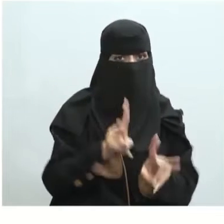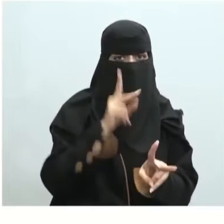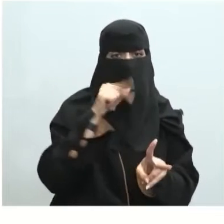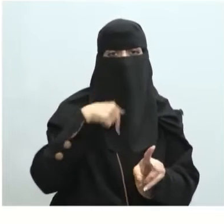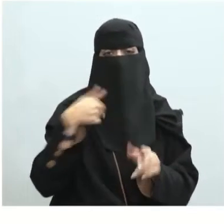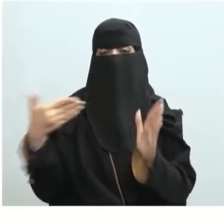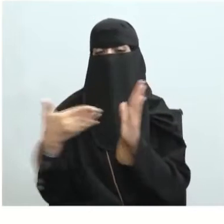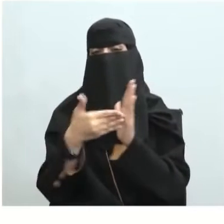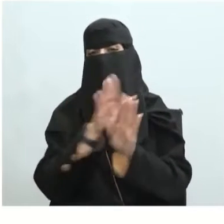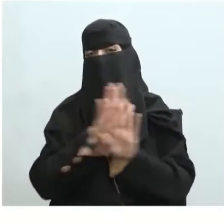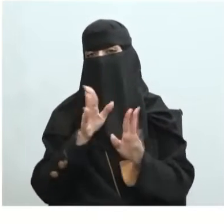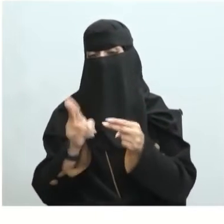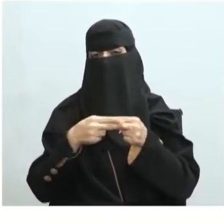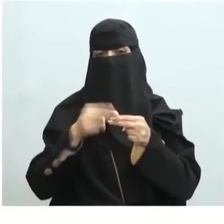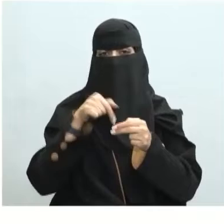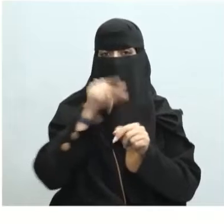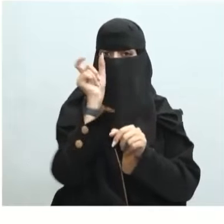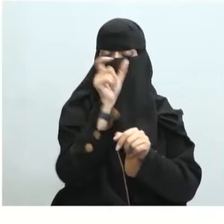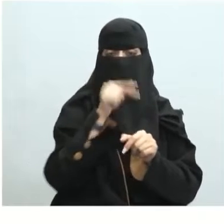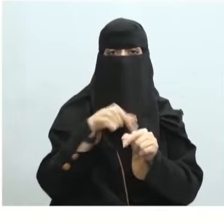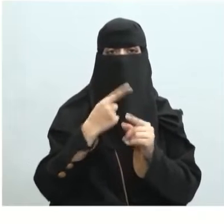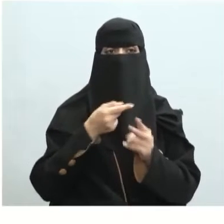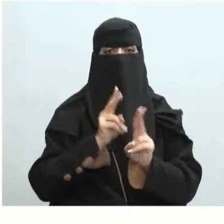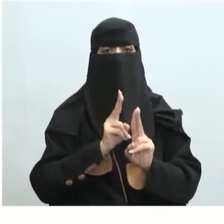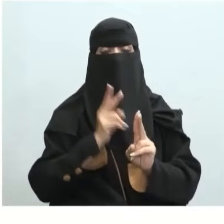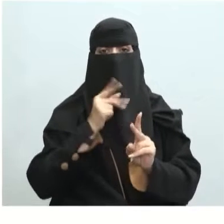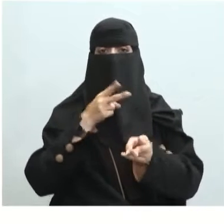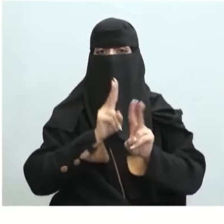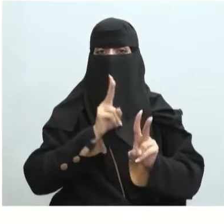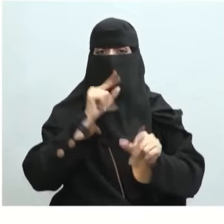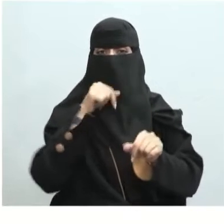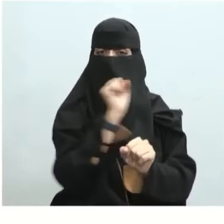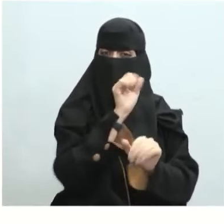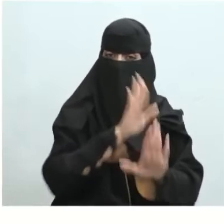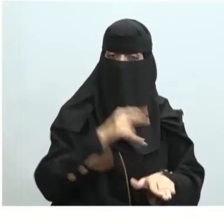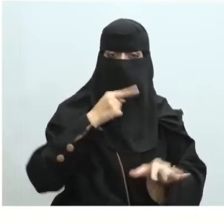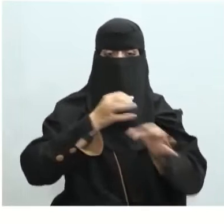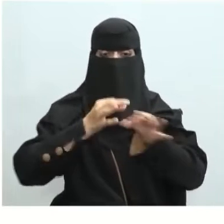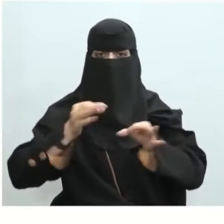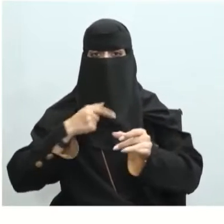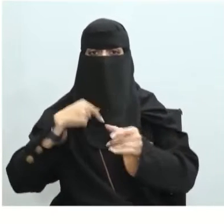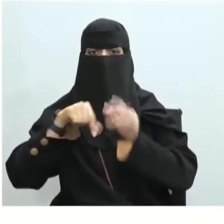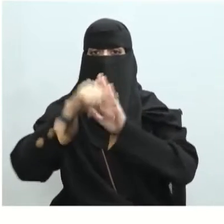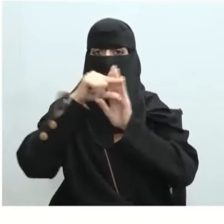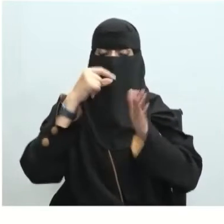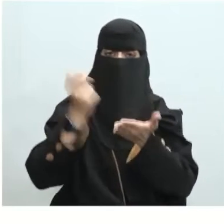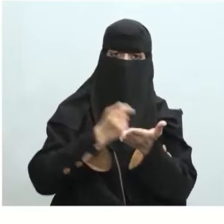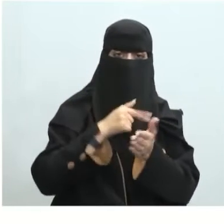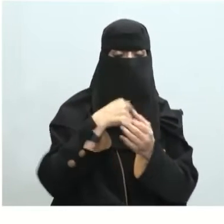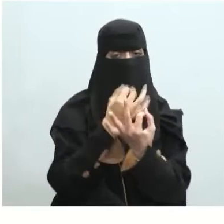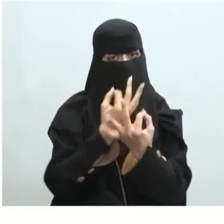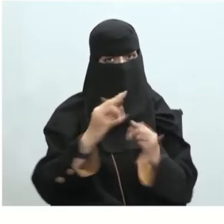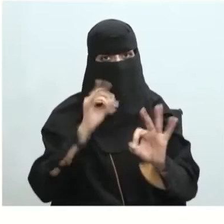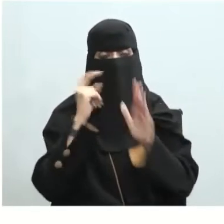او ختاميه لهذه لمناسبه ما وكذلك تصمم مخططات لموضوعات ك الكتابيه تساعدك على استيفاء العناصر